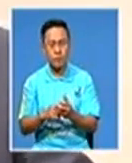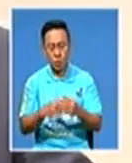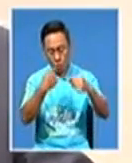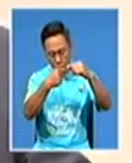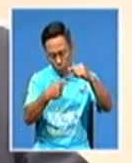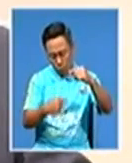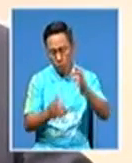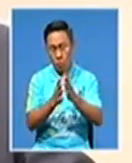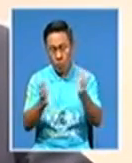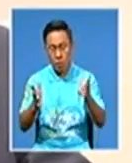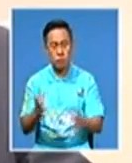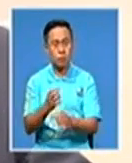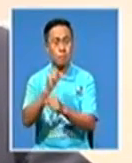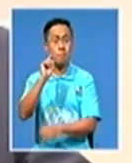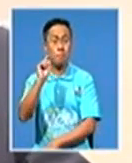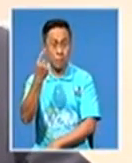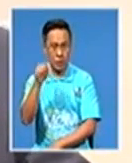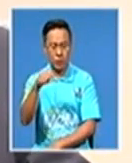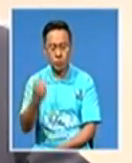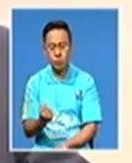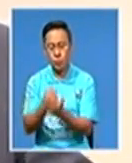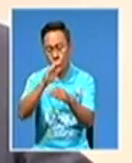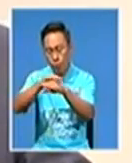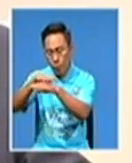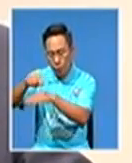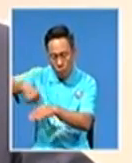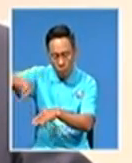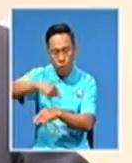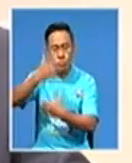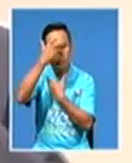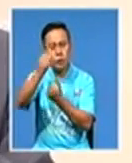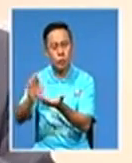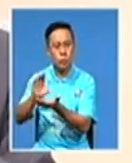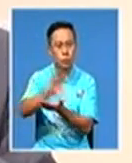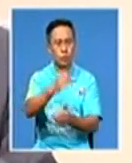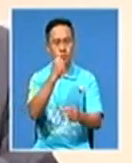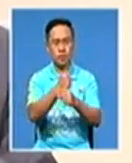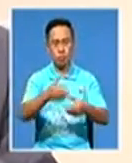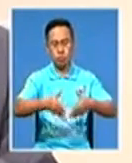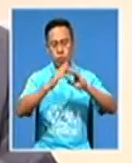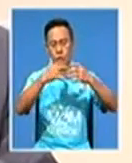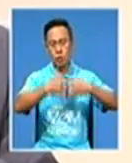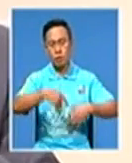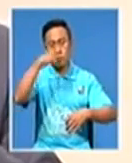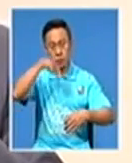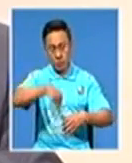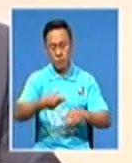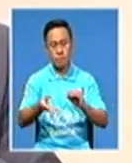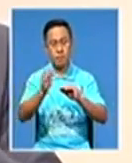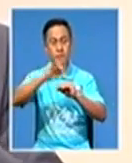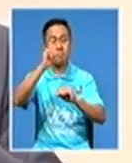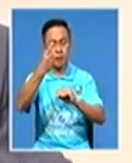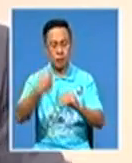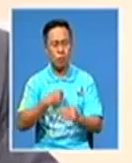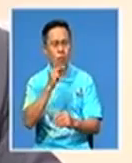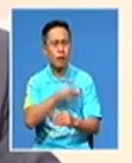ยาวกว่านี้เยอะตัวใหม่นี่แหละคือตัวที่จะเป็นดึงให้นักลงทุนเข้ามาเติมนะฮะเติมแทนประเภ